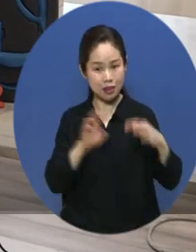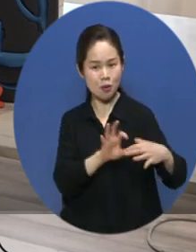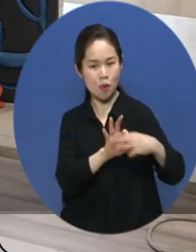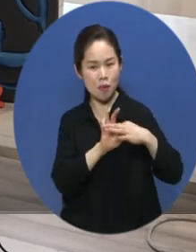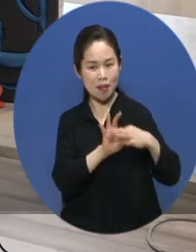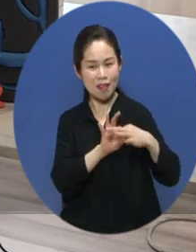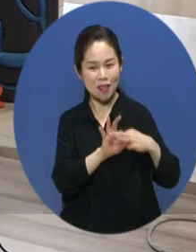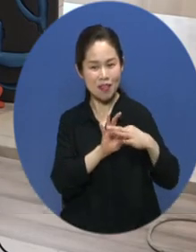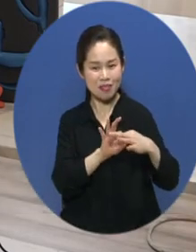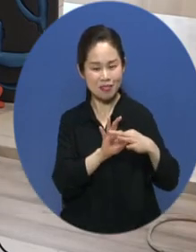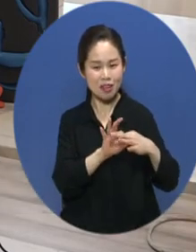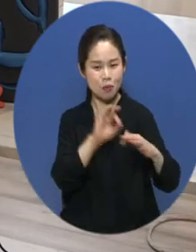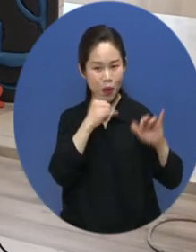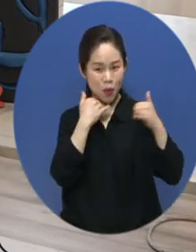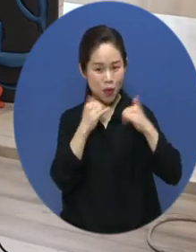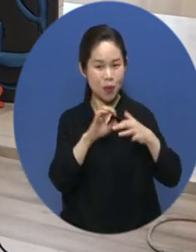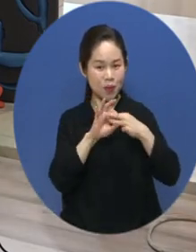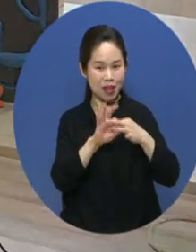것 같습니다.